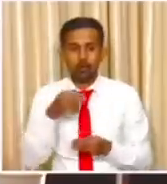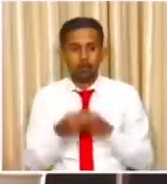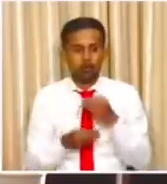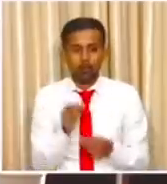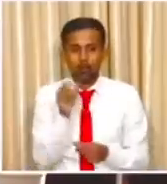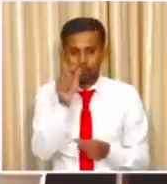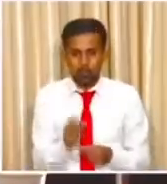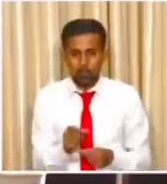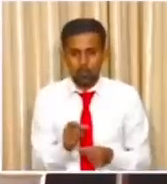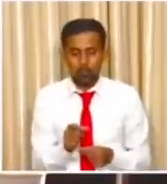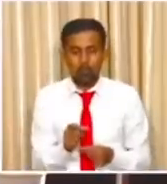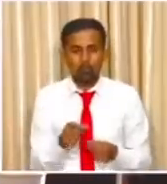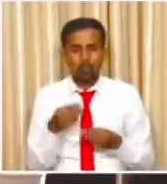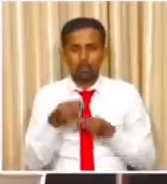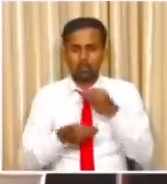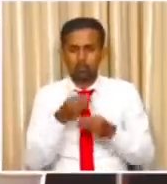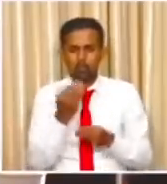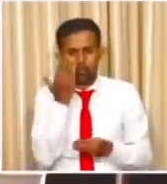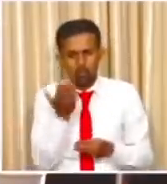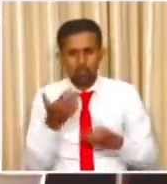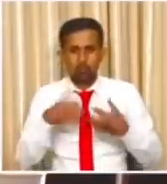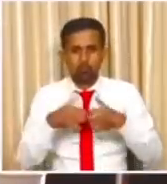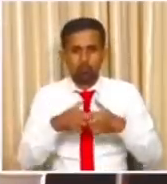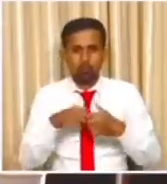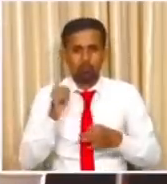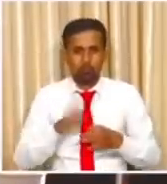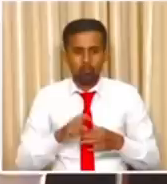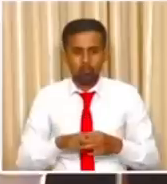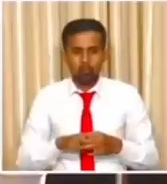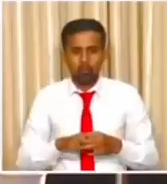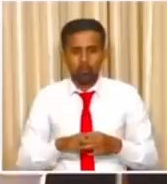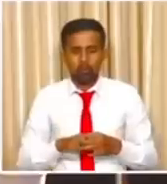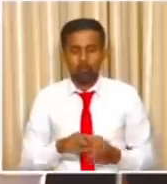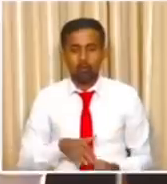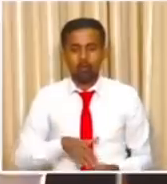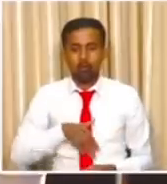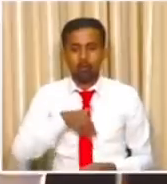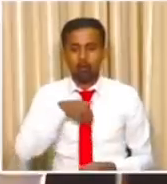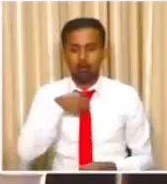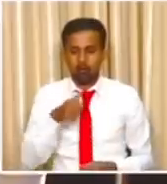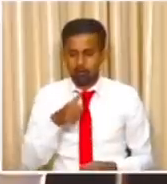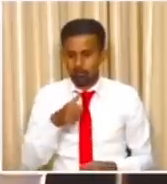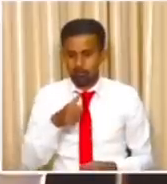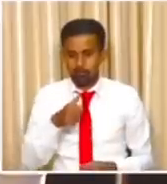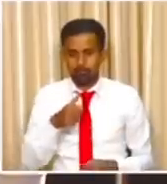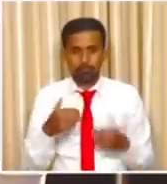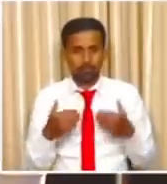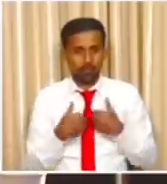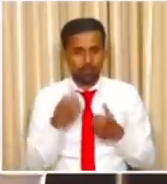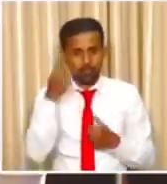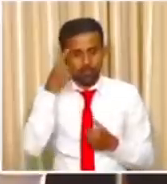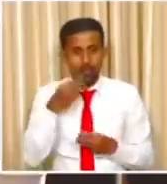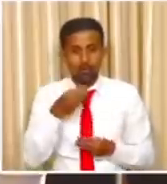ව්‍යවසායකින්. මේ ව්‍යවසායකින් මුහුණ දෙන ප්‍රශ්නය ගරු මන්ත්‍රීතුමනි ප්‍රධාන වශයෙන් ගත්තොත් අපි දන්නවා